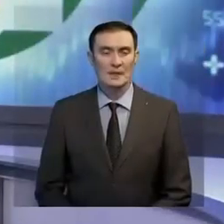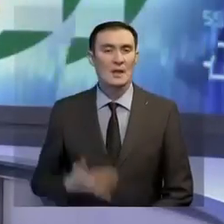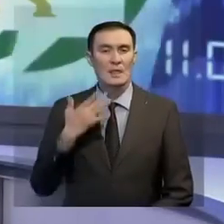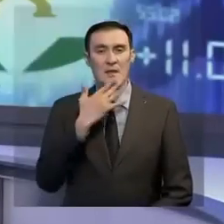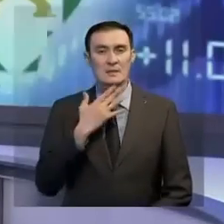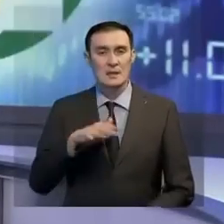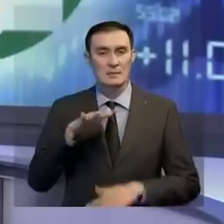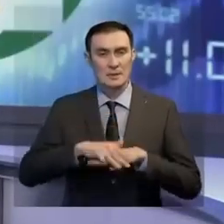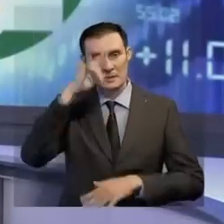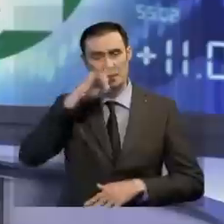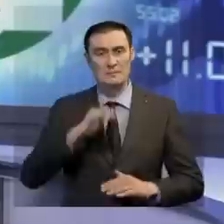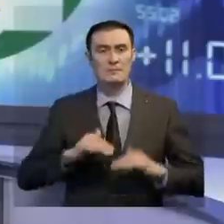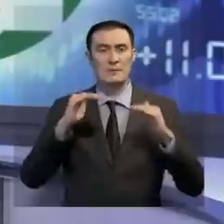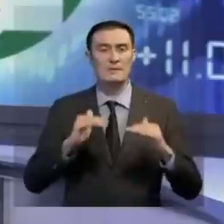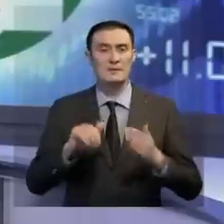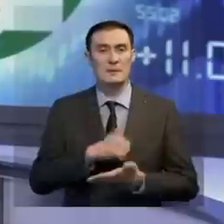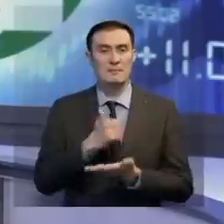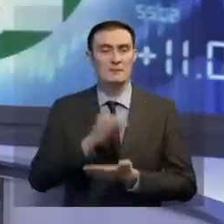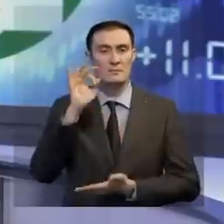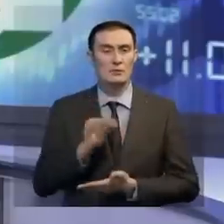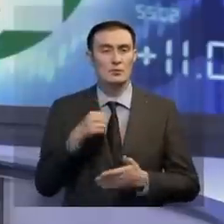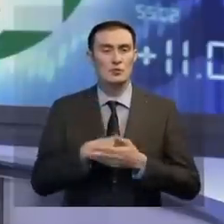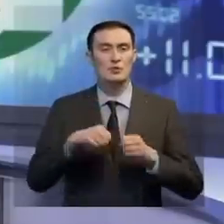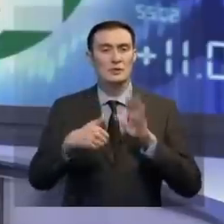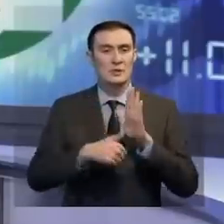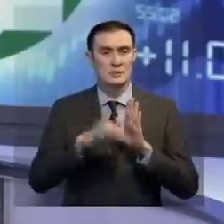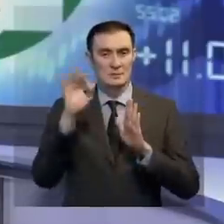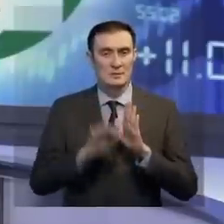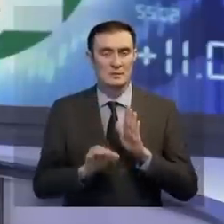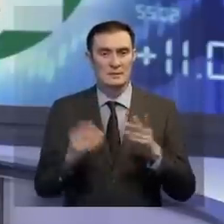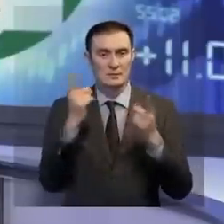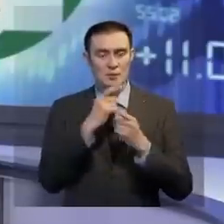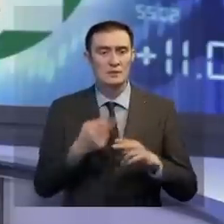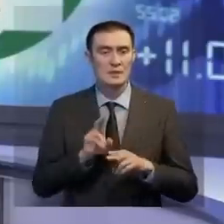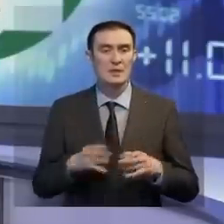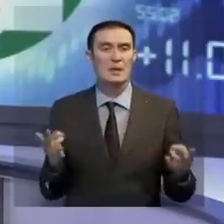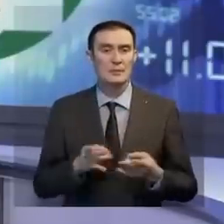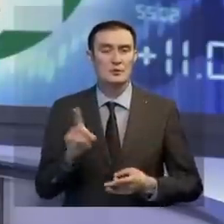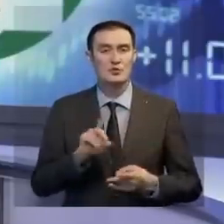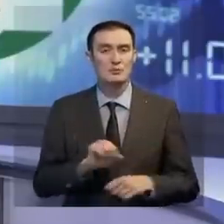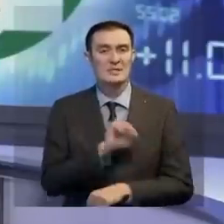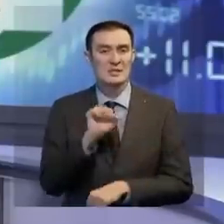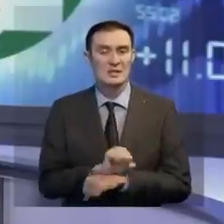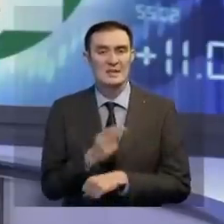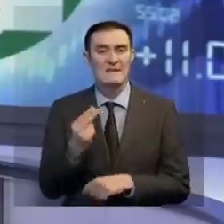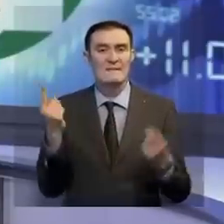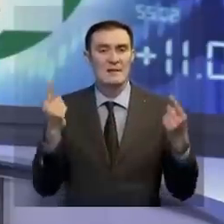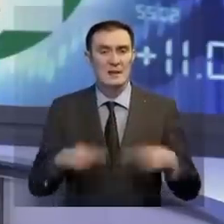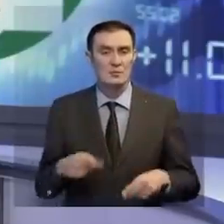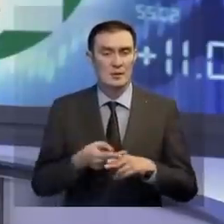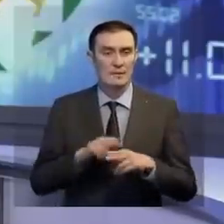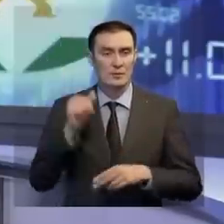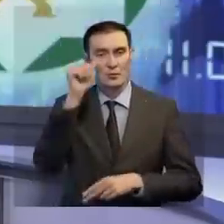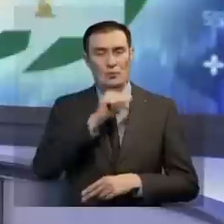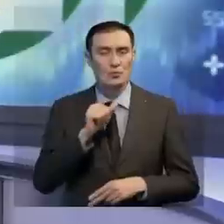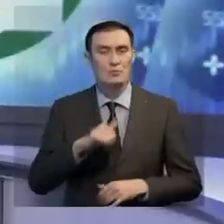Нацбанк Казахстана повысил базовую ставку до 16%. Меры, отмечают финансисты, необходимы, чтобы сдержать инфляцию. Она в этом